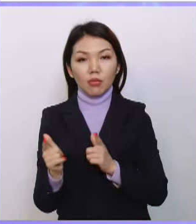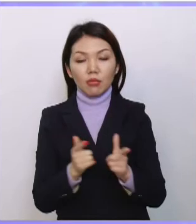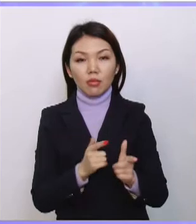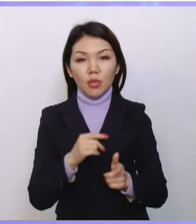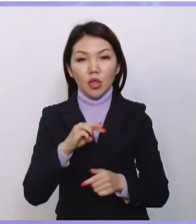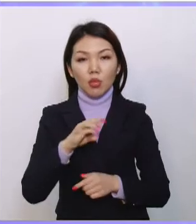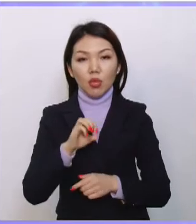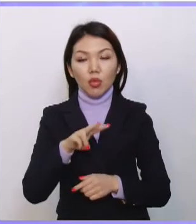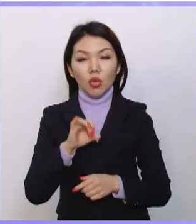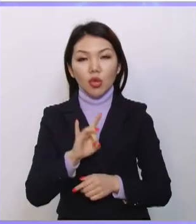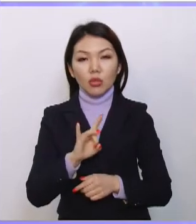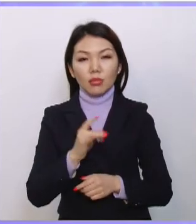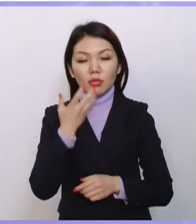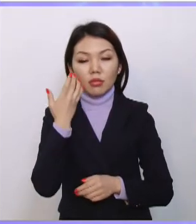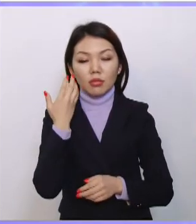Бышкан.